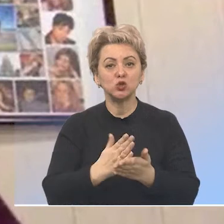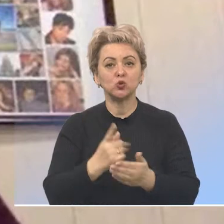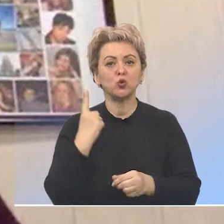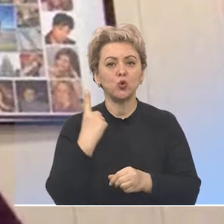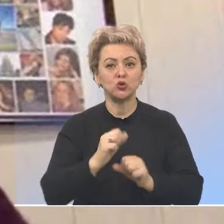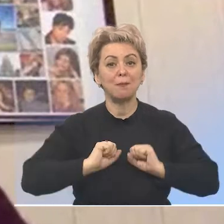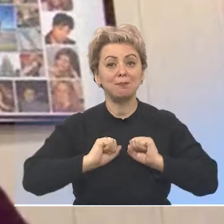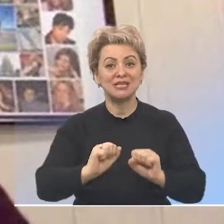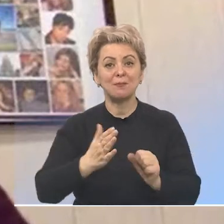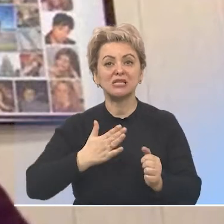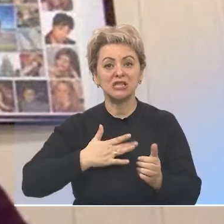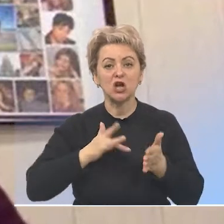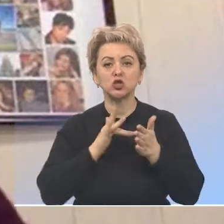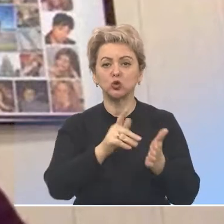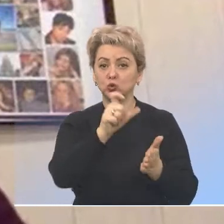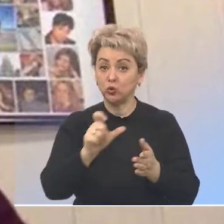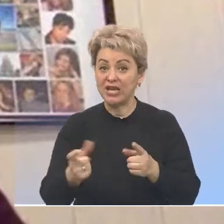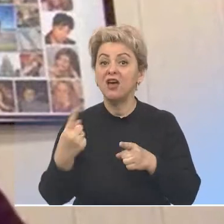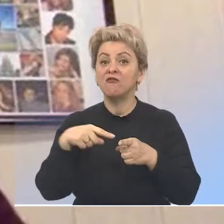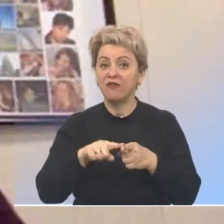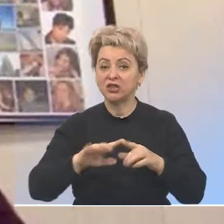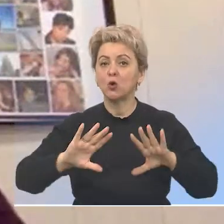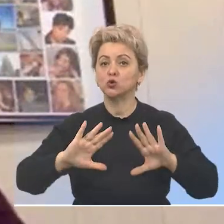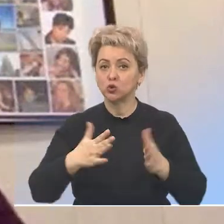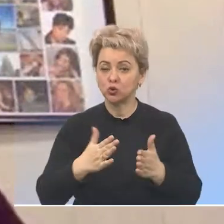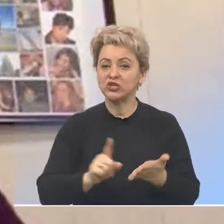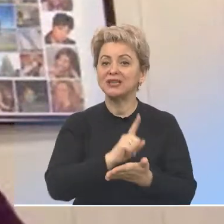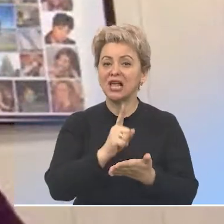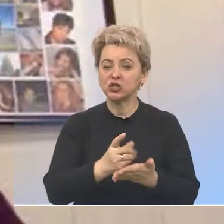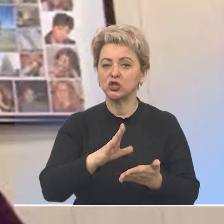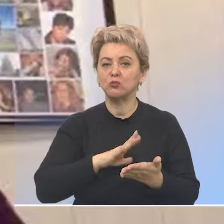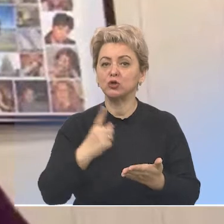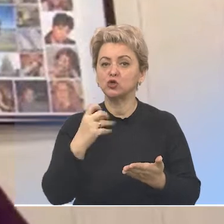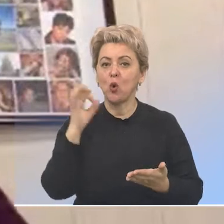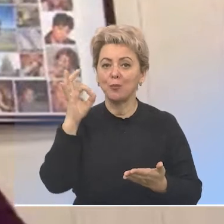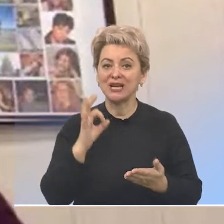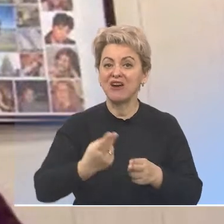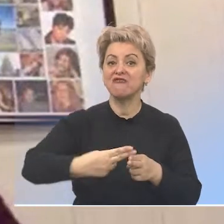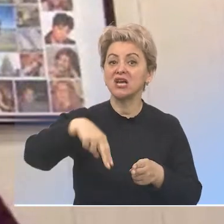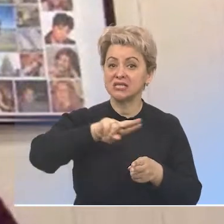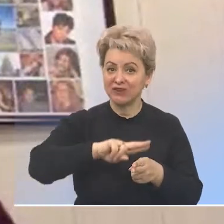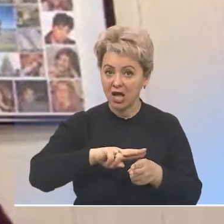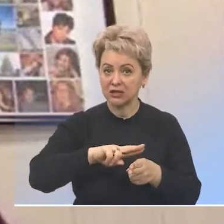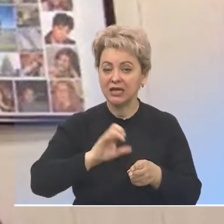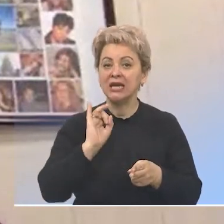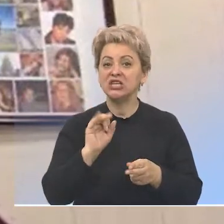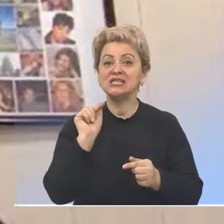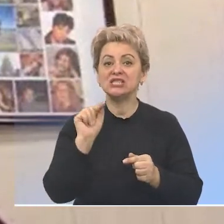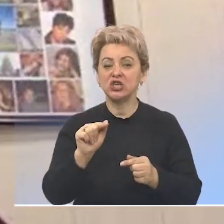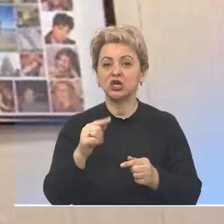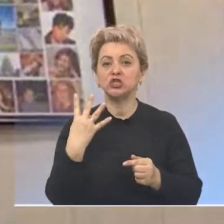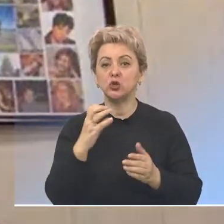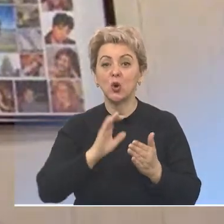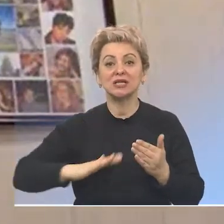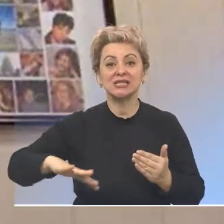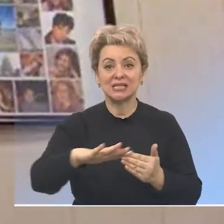угрозу безопасности наших туристов, в этом случае должны быть 100% возвраты. И из всех